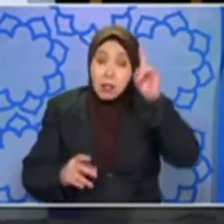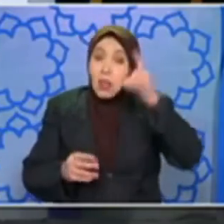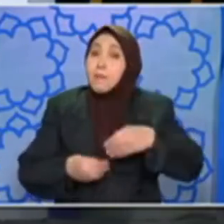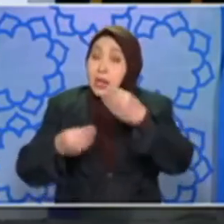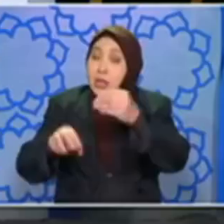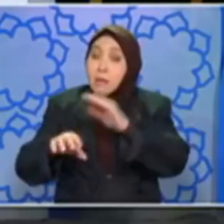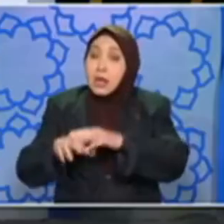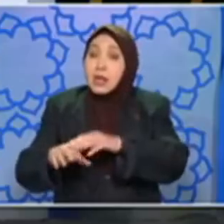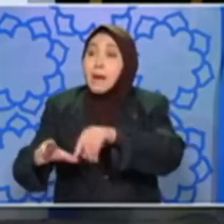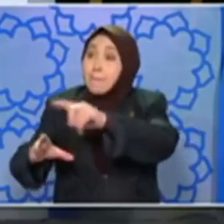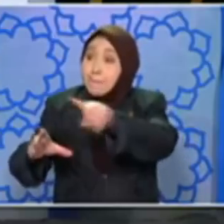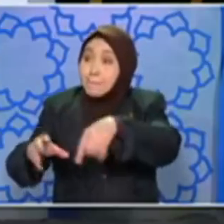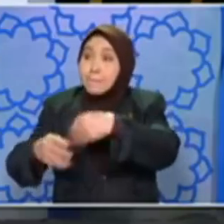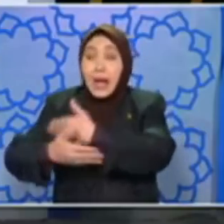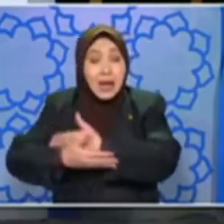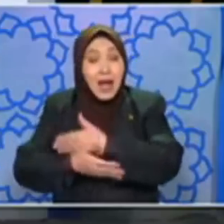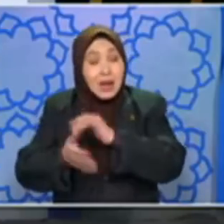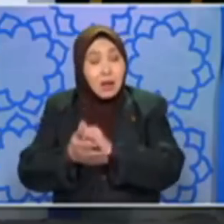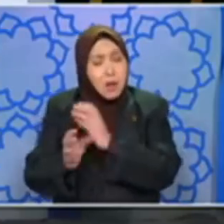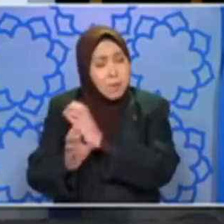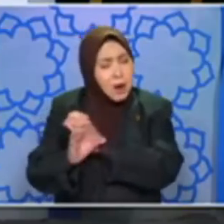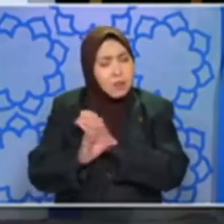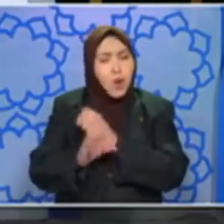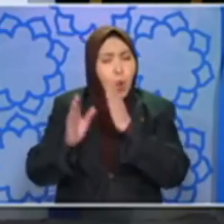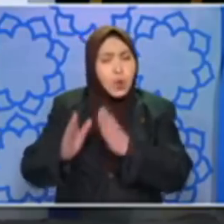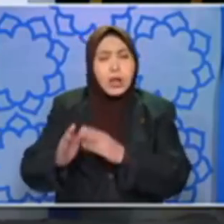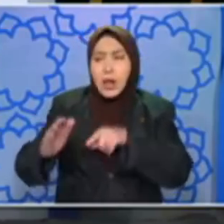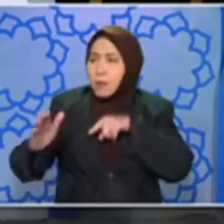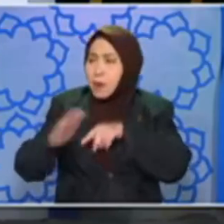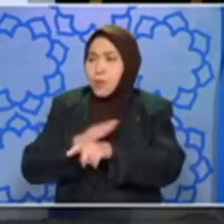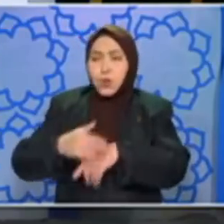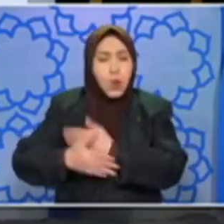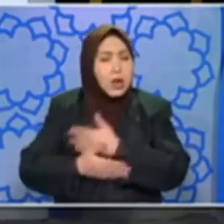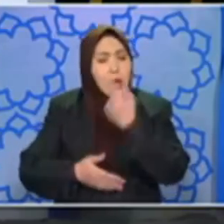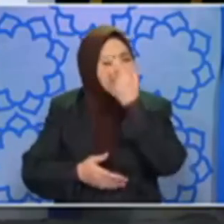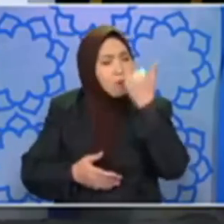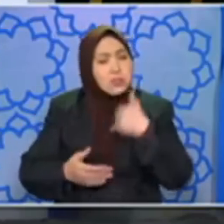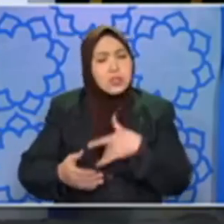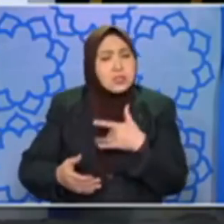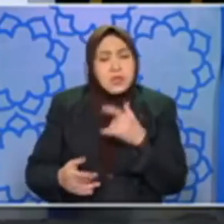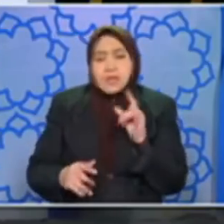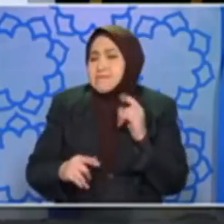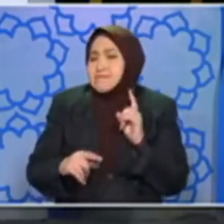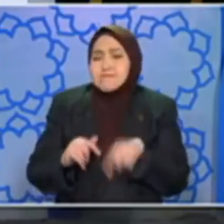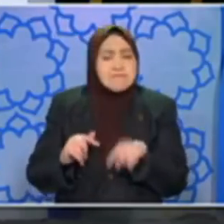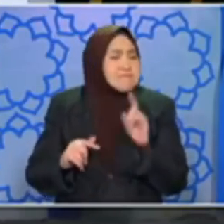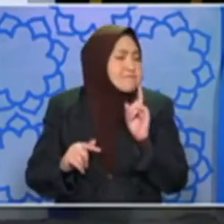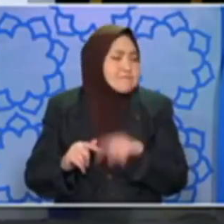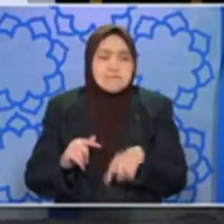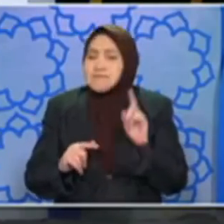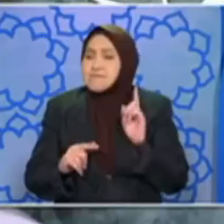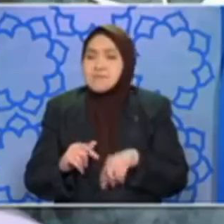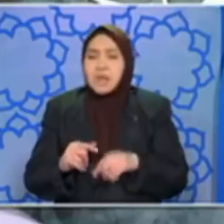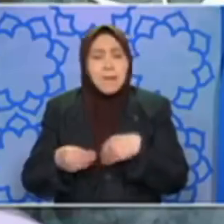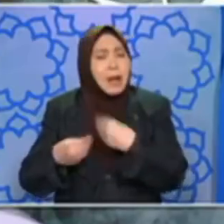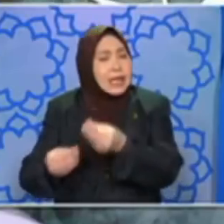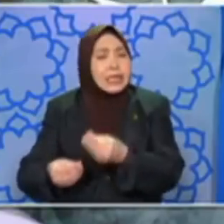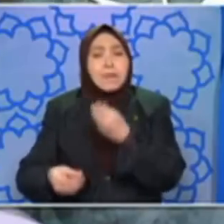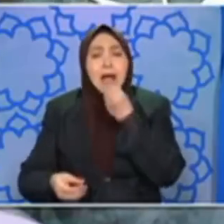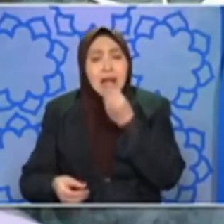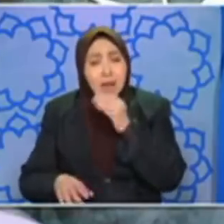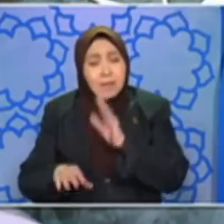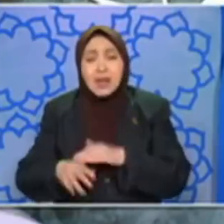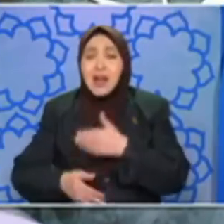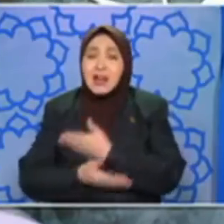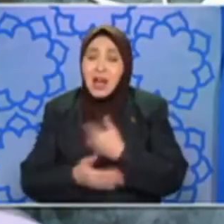pasal keprihatinan orang yang membunuh anak ini kerana dia rasa macam dia tak boleh nak beri makan pada anak. Satu,